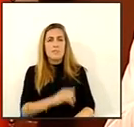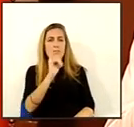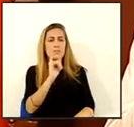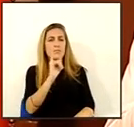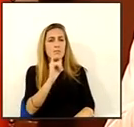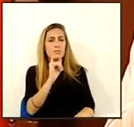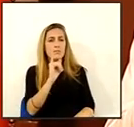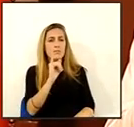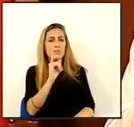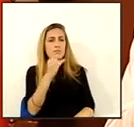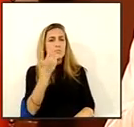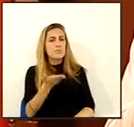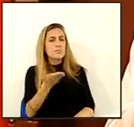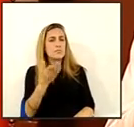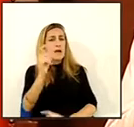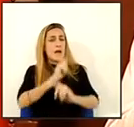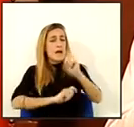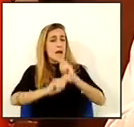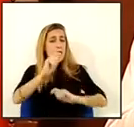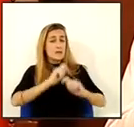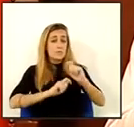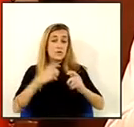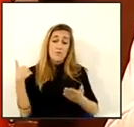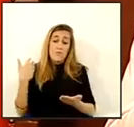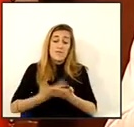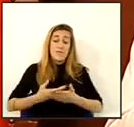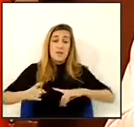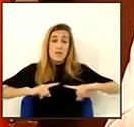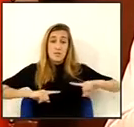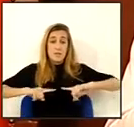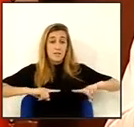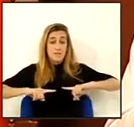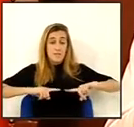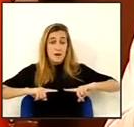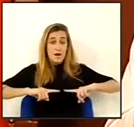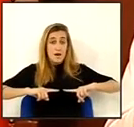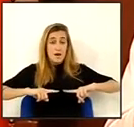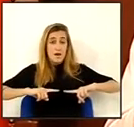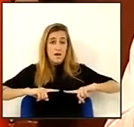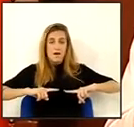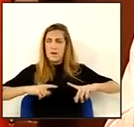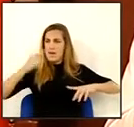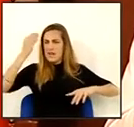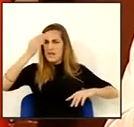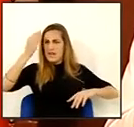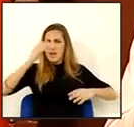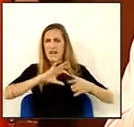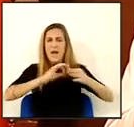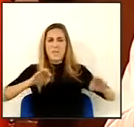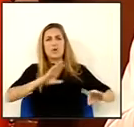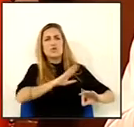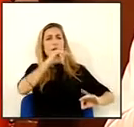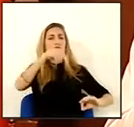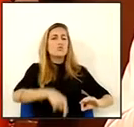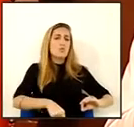aleshores l'associació que venia organitzant o que ha vingut, que són crec que eren els Amigos del Sur, és